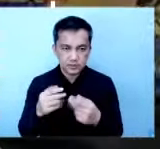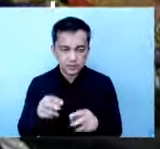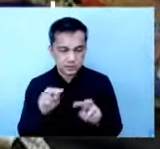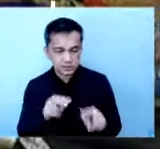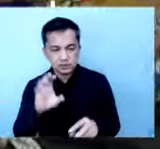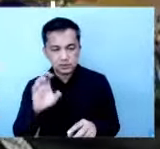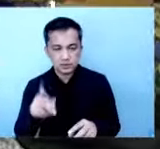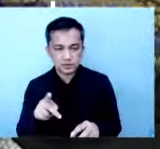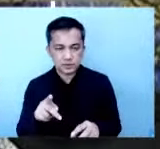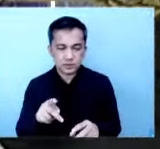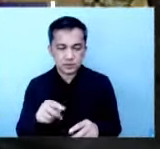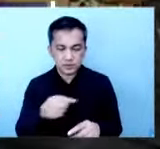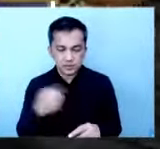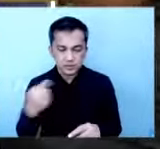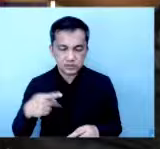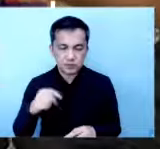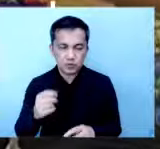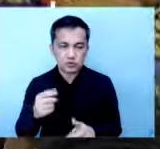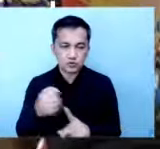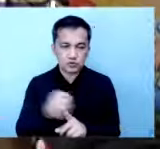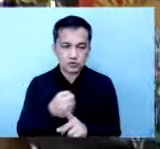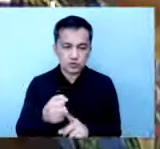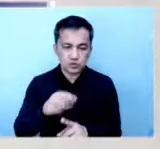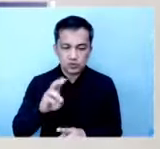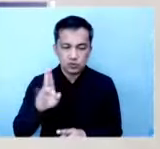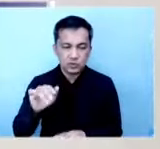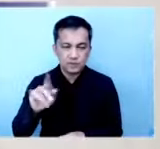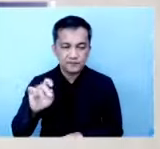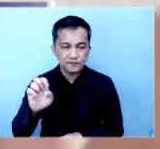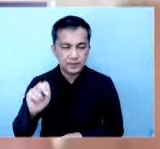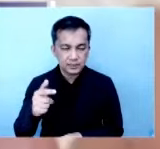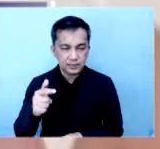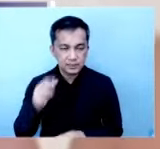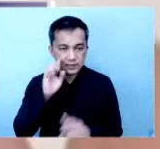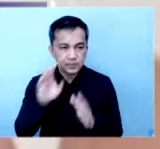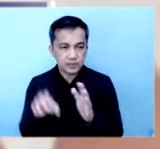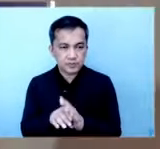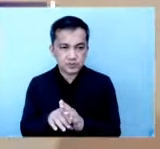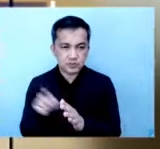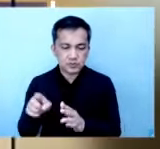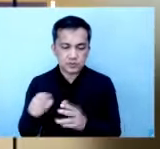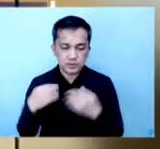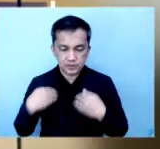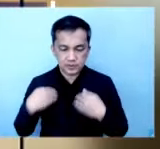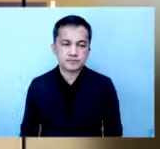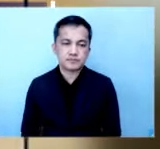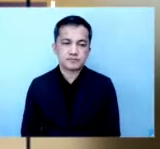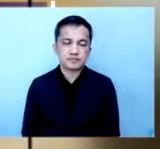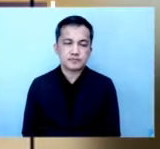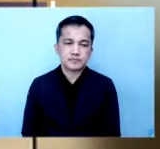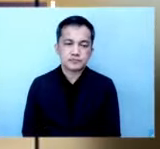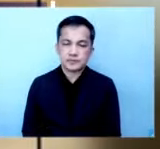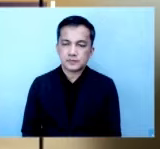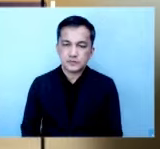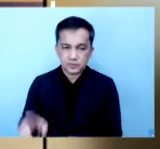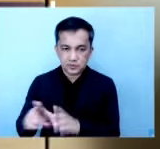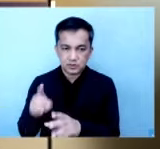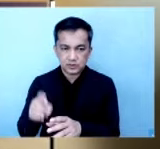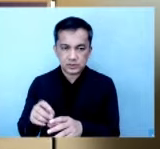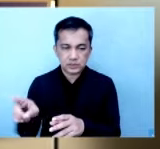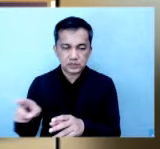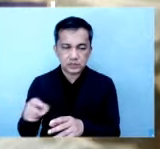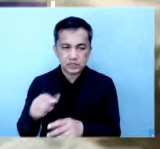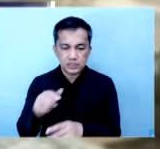ng umano'y Chinese Pogo torturer na si Wu Li Feng ang mga litrato ng ilang bangkay. Natuklasan din ang isang dismantled na